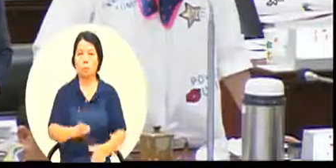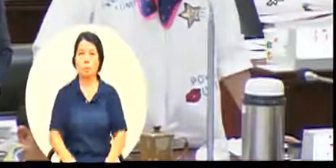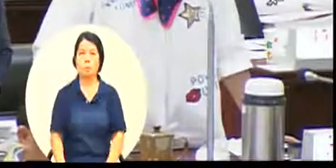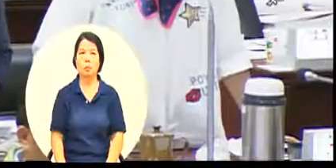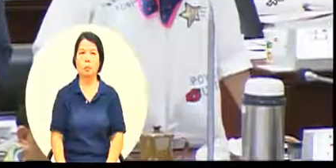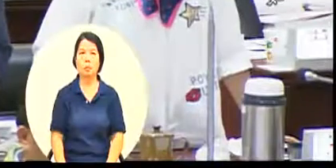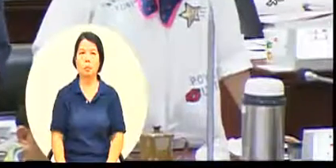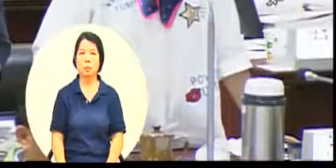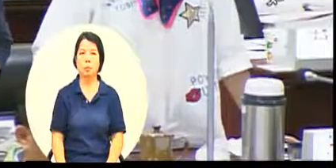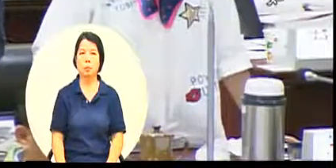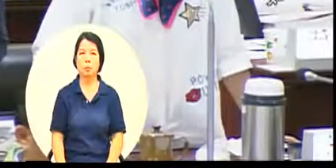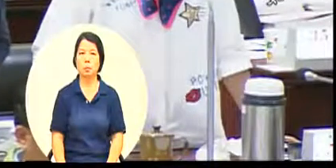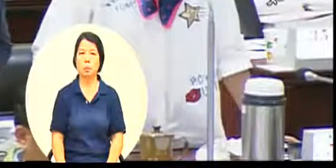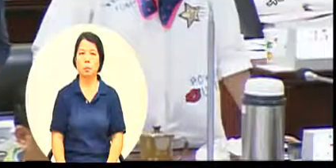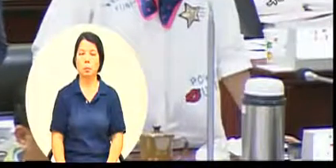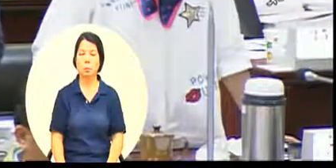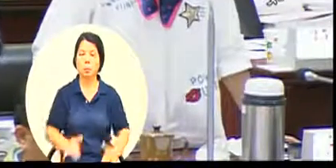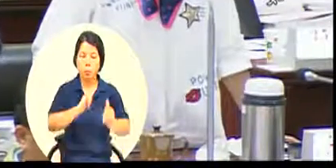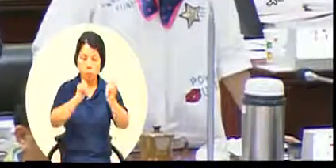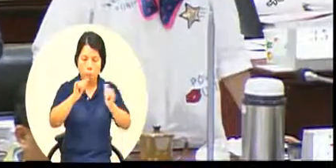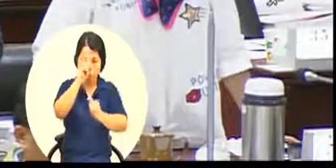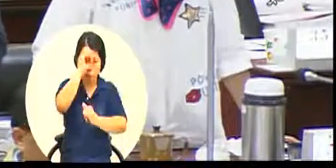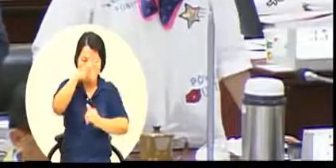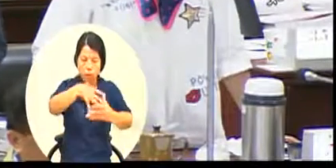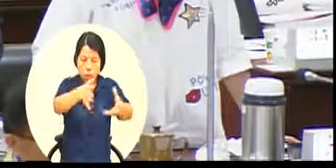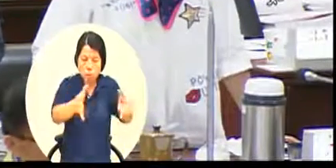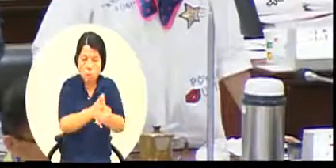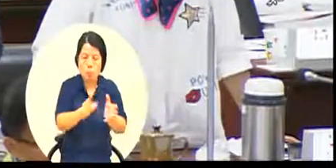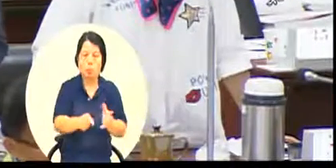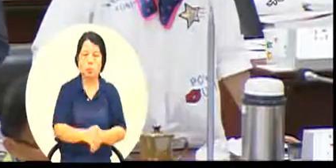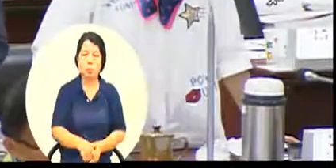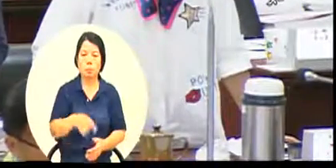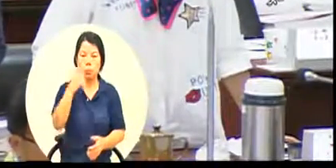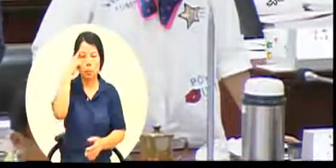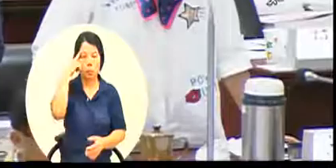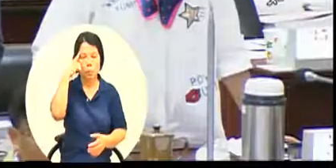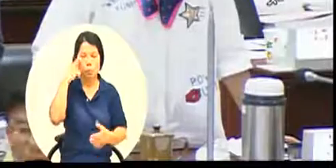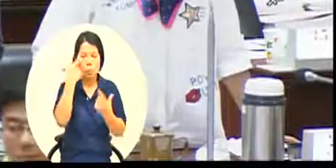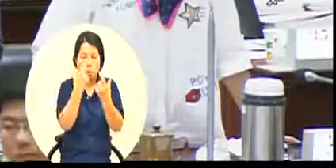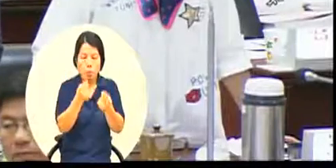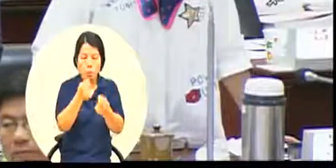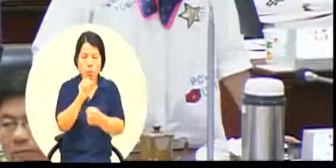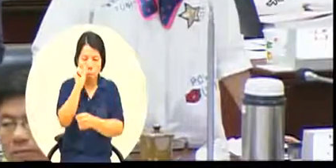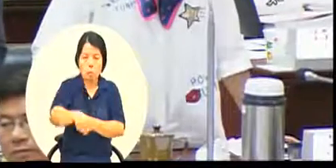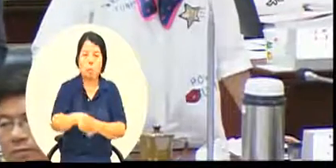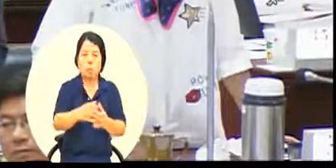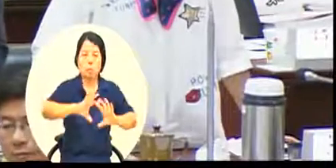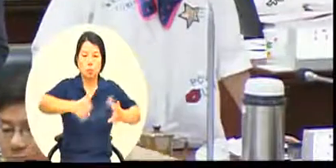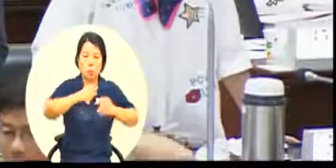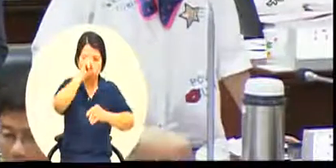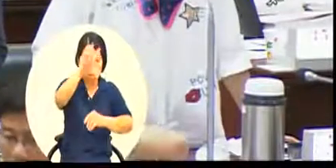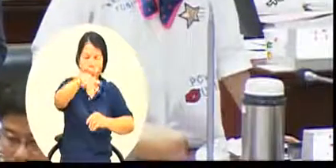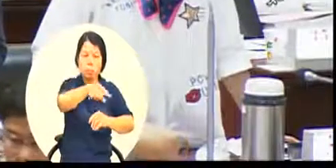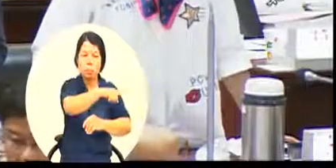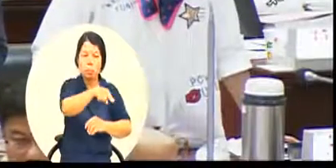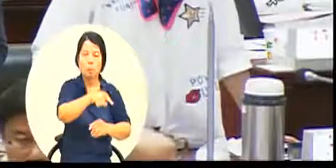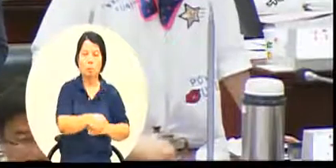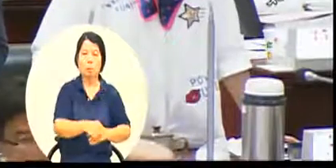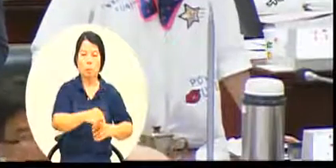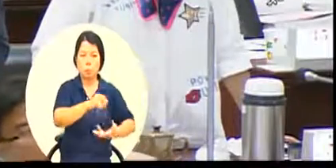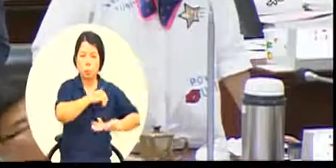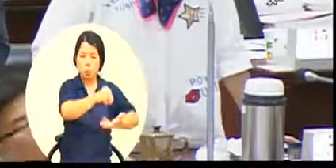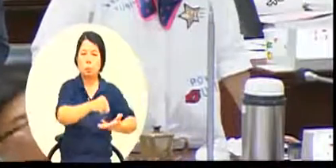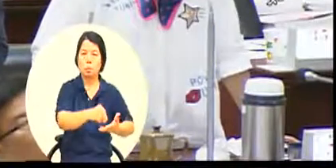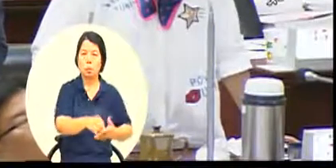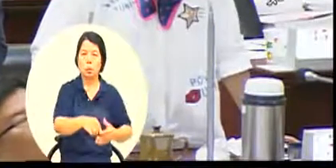以我们民进党团呢，我们同意国民党团这个提的这个版本呢，这